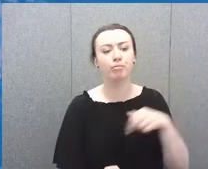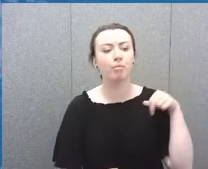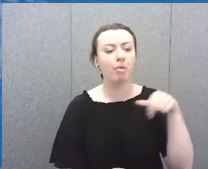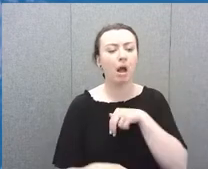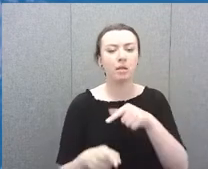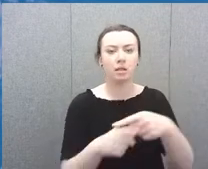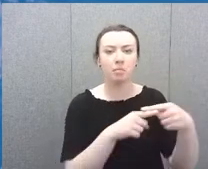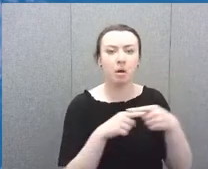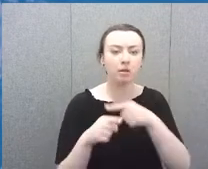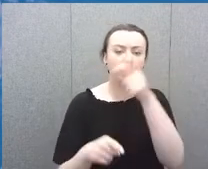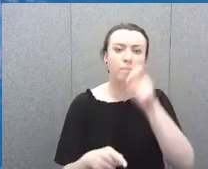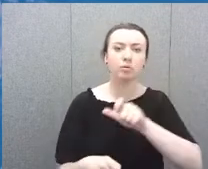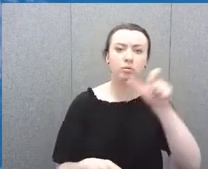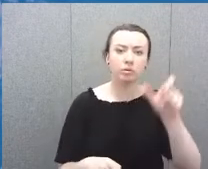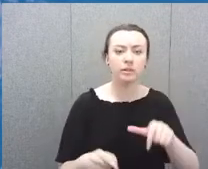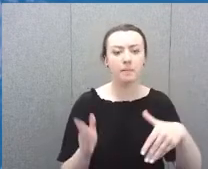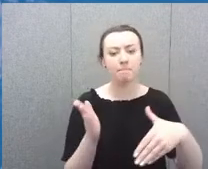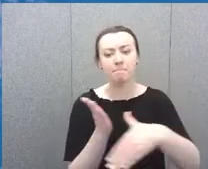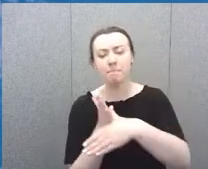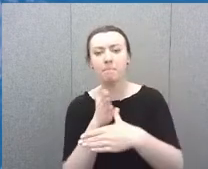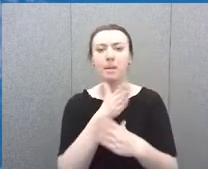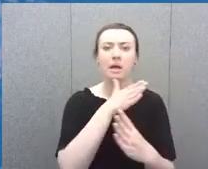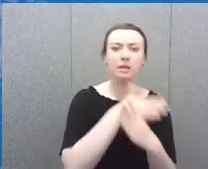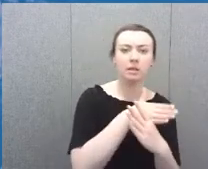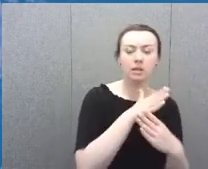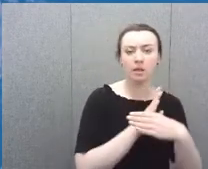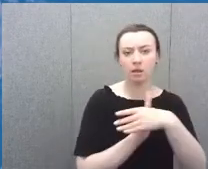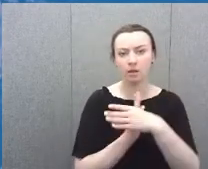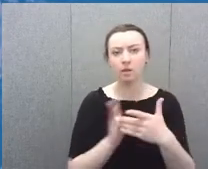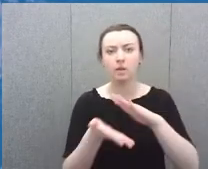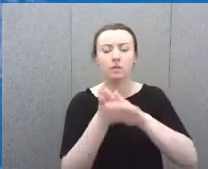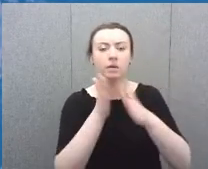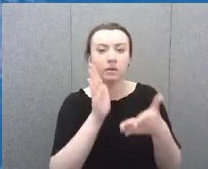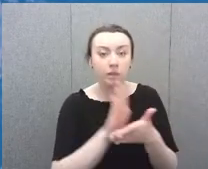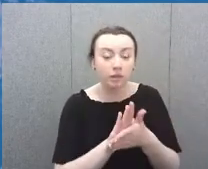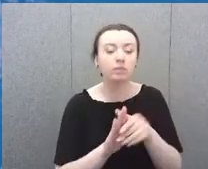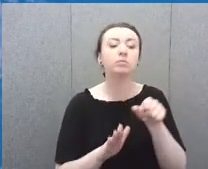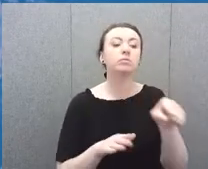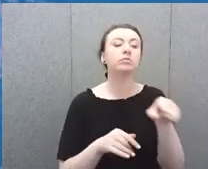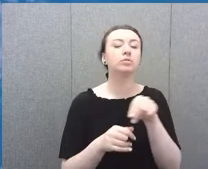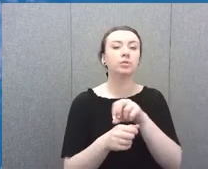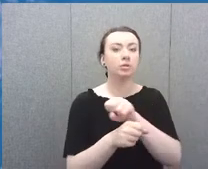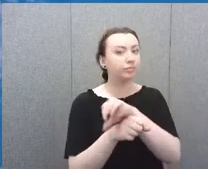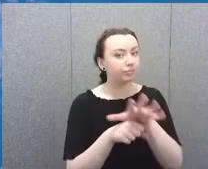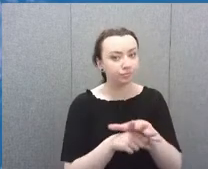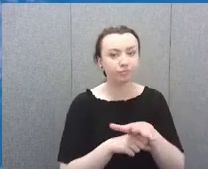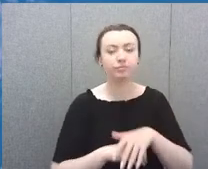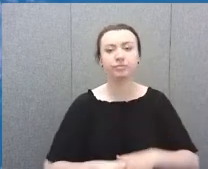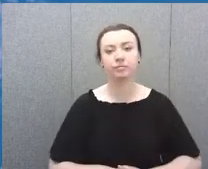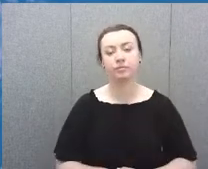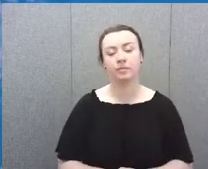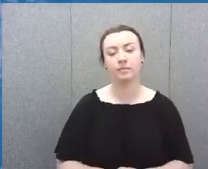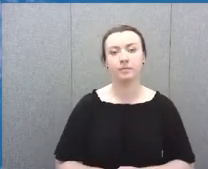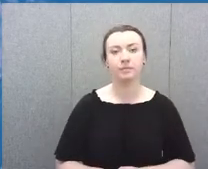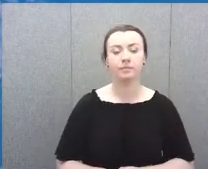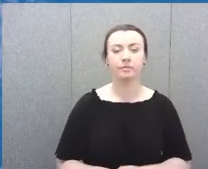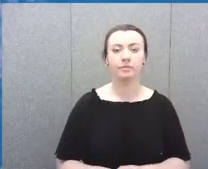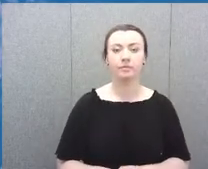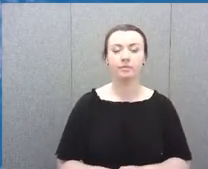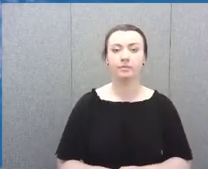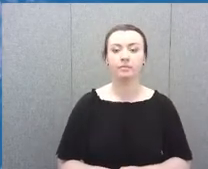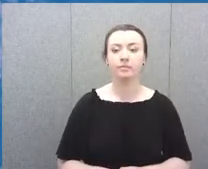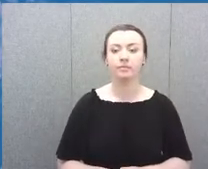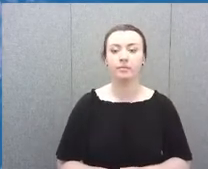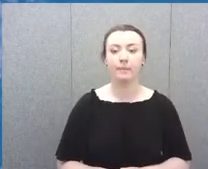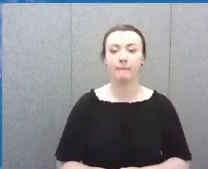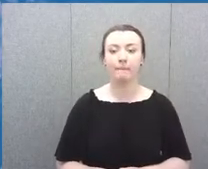гражданам справиться с этой ситуацией в эпидемиологическом кризисе. Но это